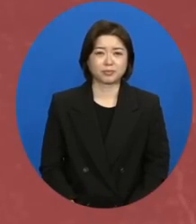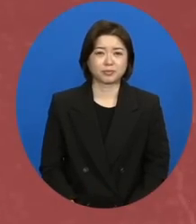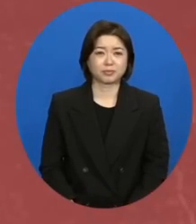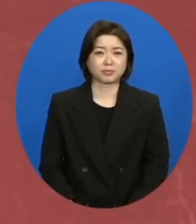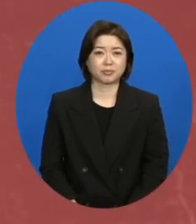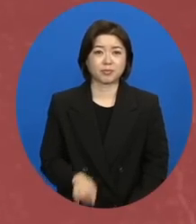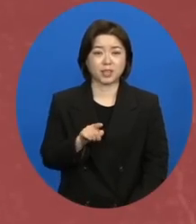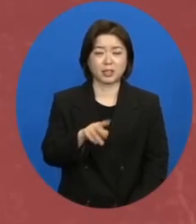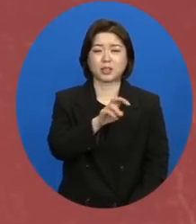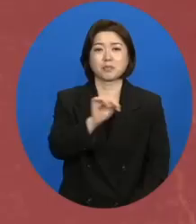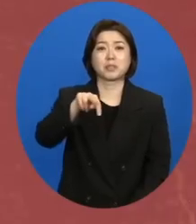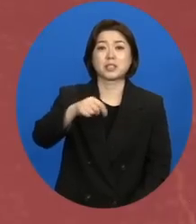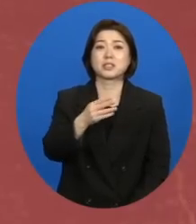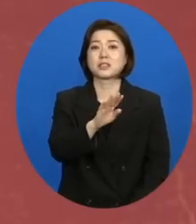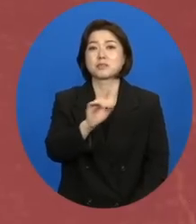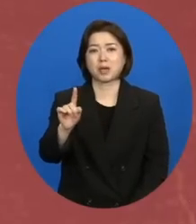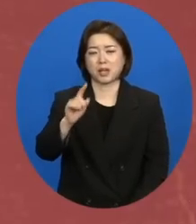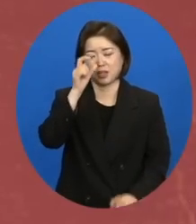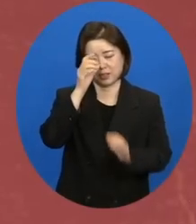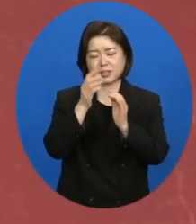그게 미스바 기도였단 말이에요.